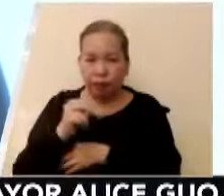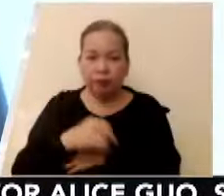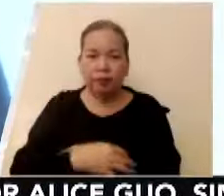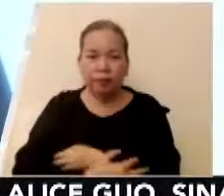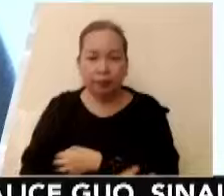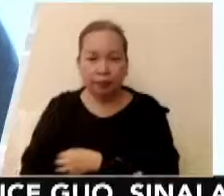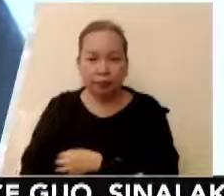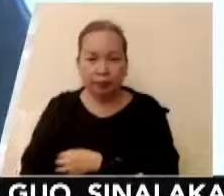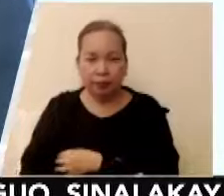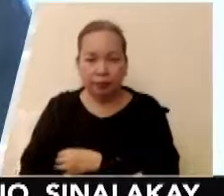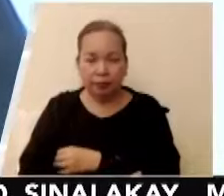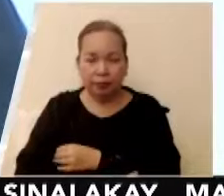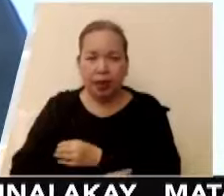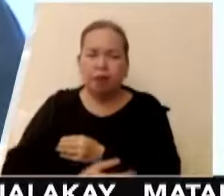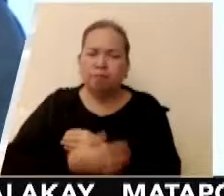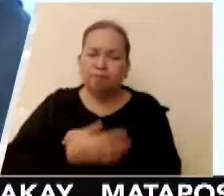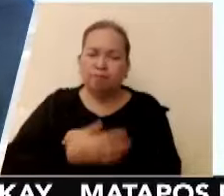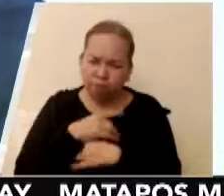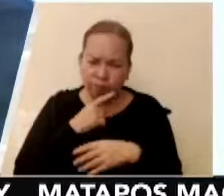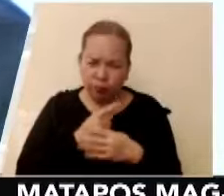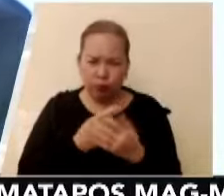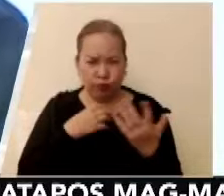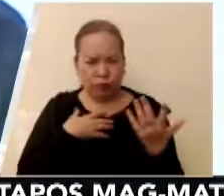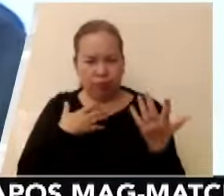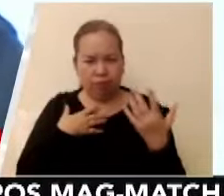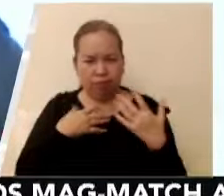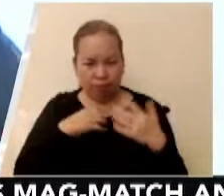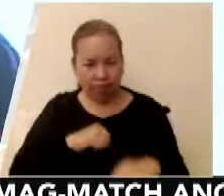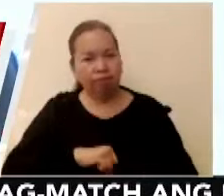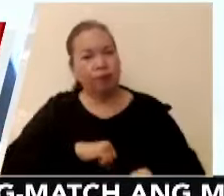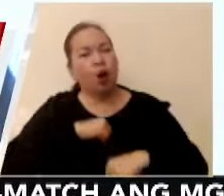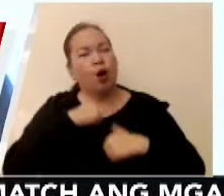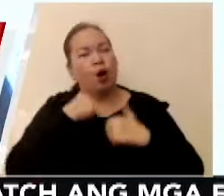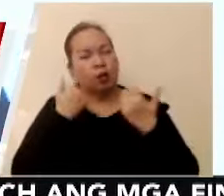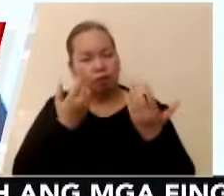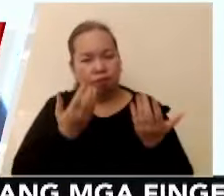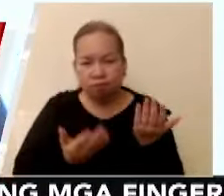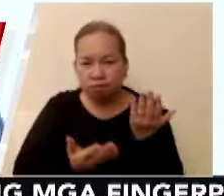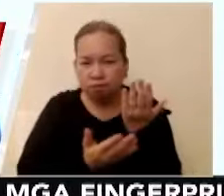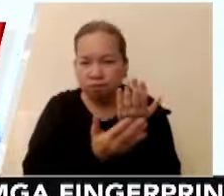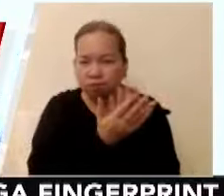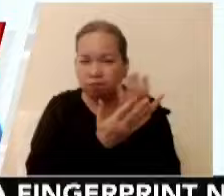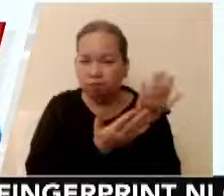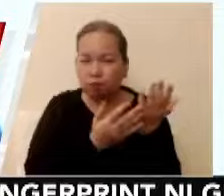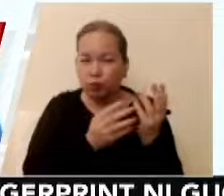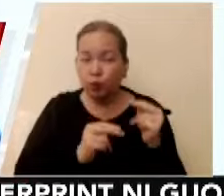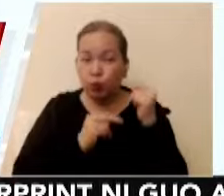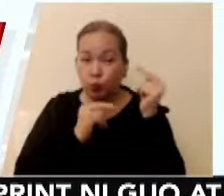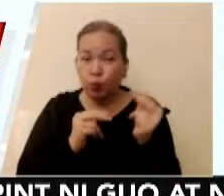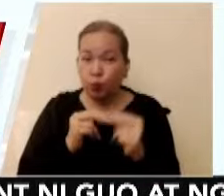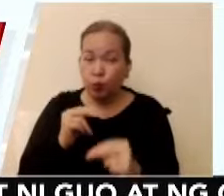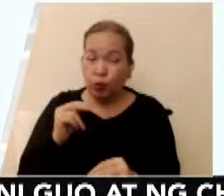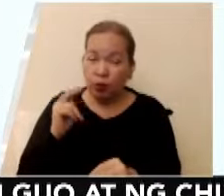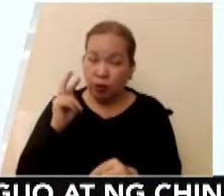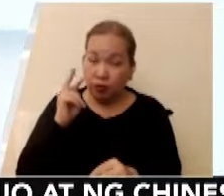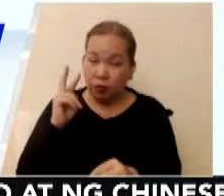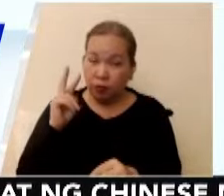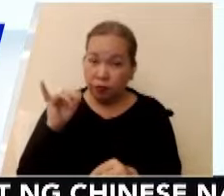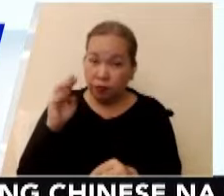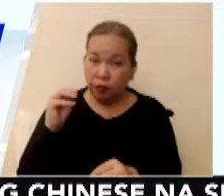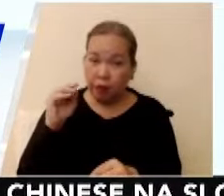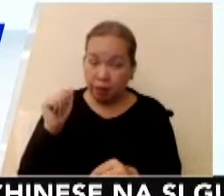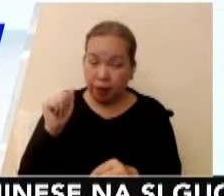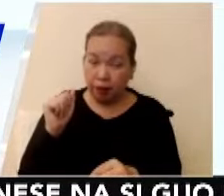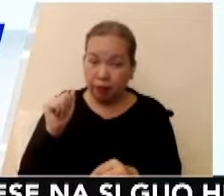We wholeheartedly endorse the nomination of Rosa Vilma Santos Recto to the Order of National Artist